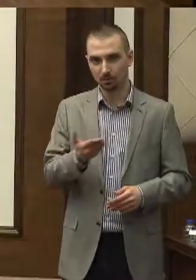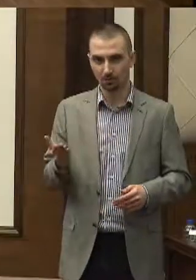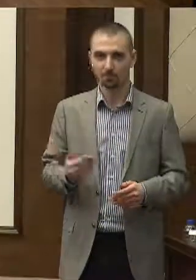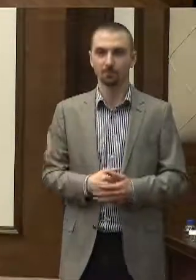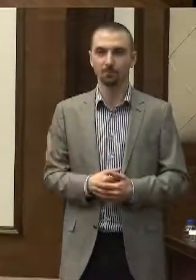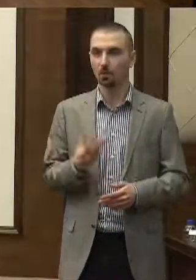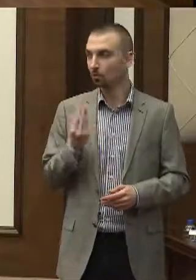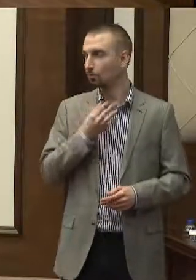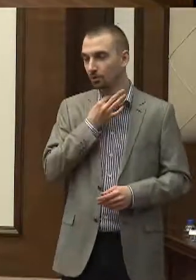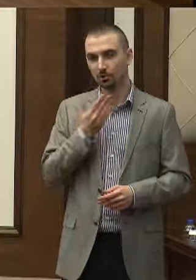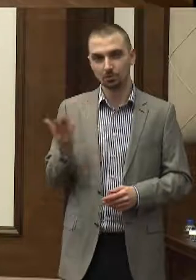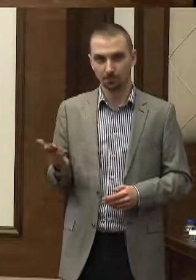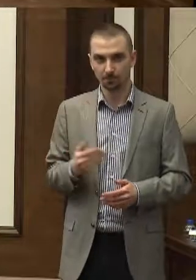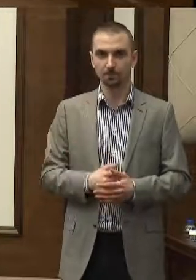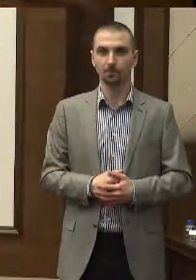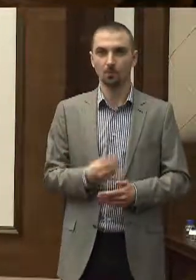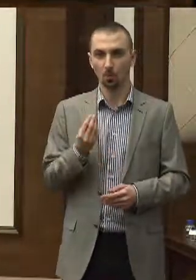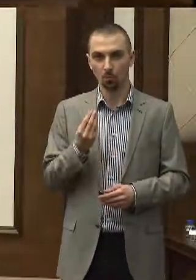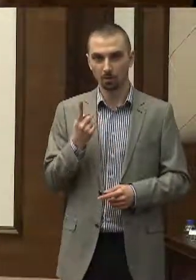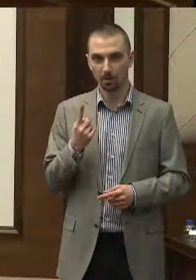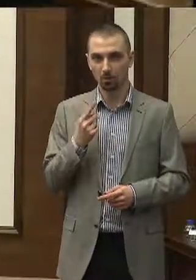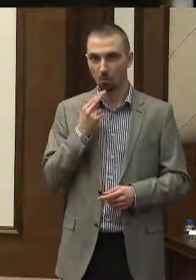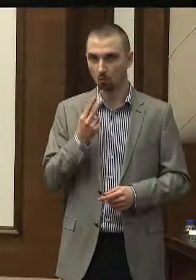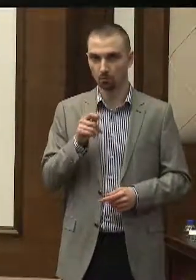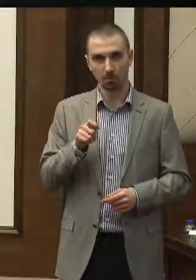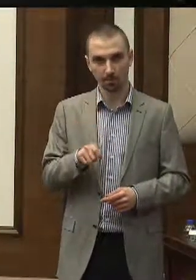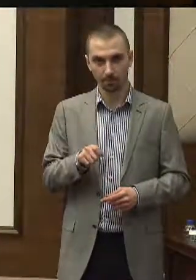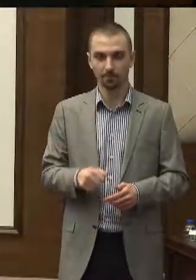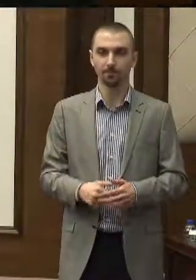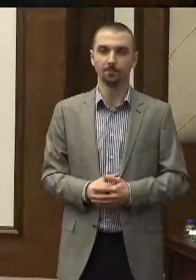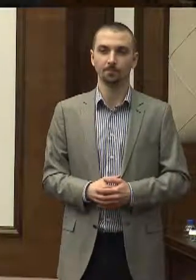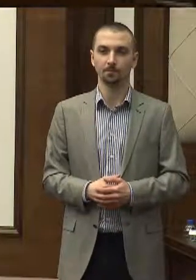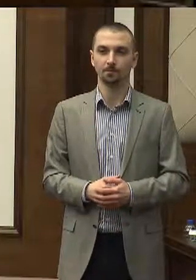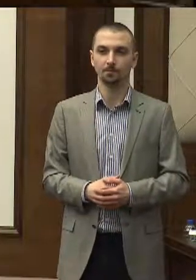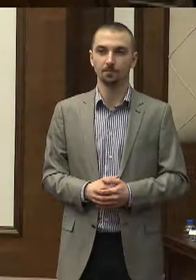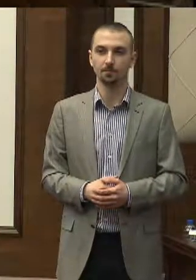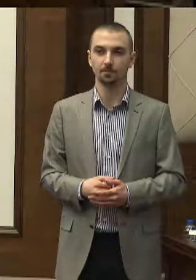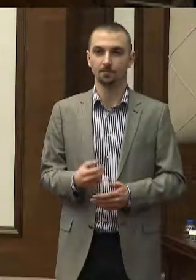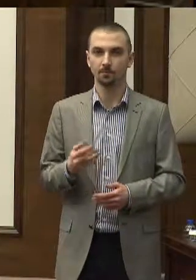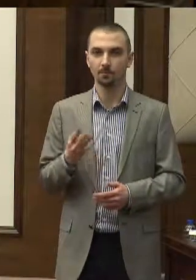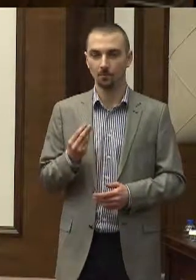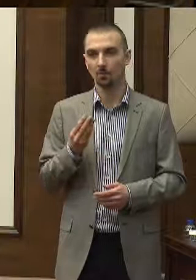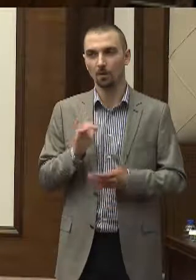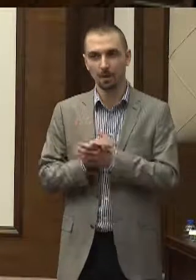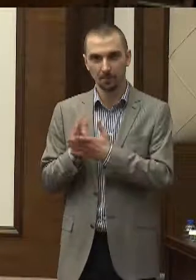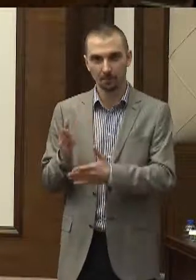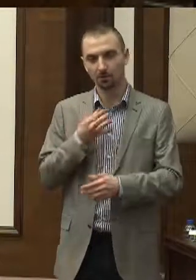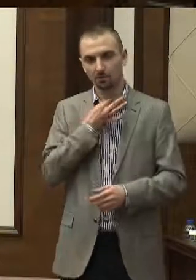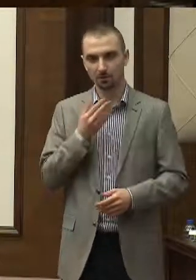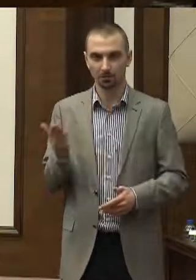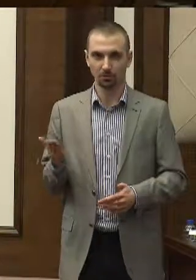çok teşekkür ediyorum. Güzel bir konuşma hazırlamışsınız. Özellikle ayrıca tebrik ve teşekkür